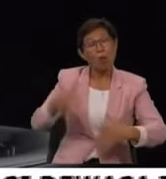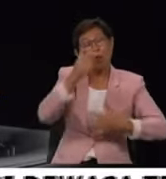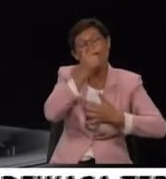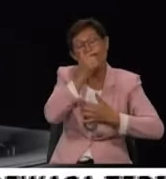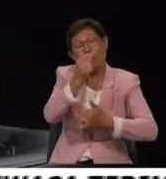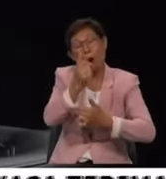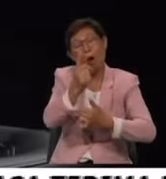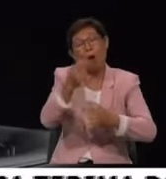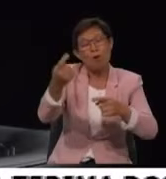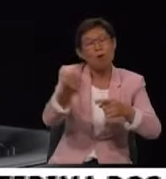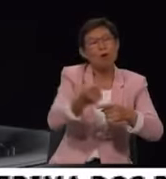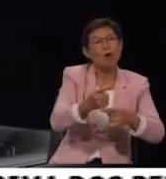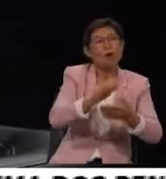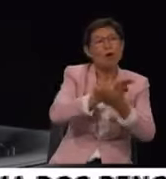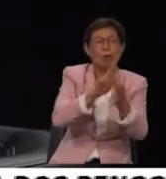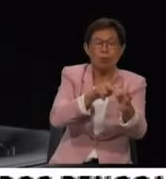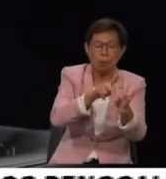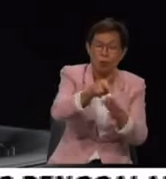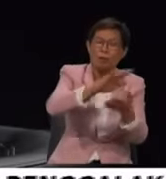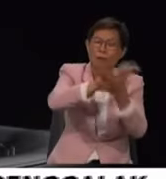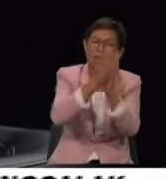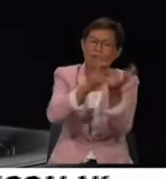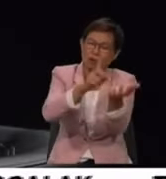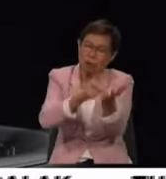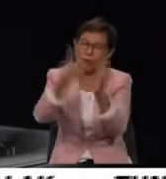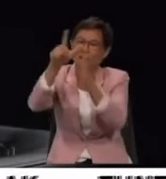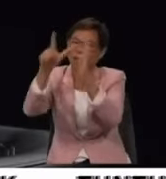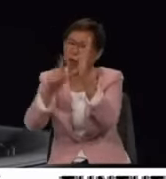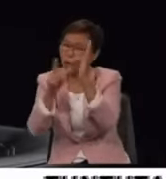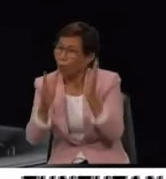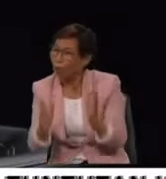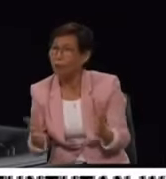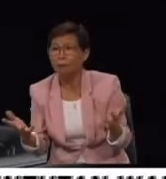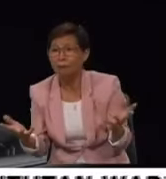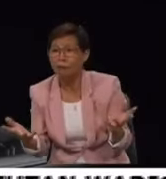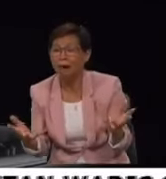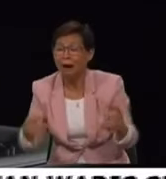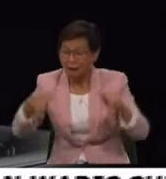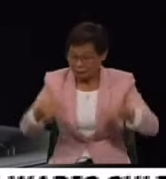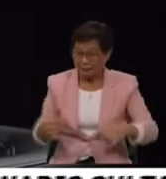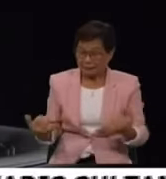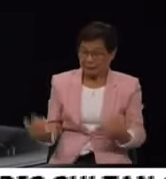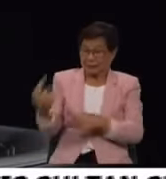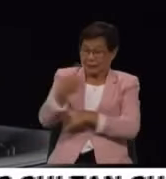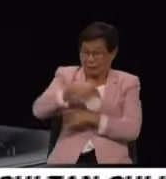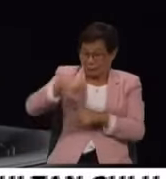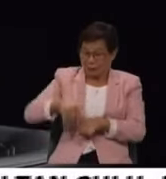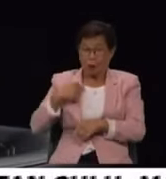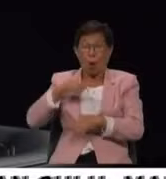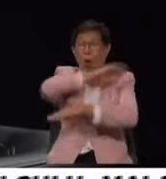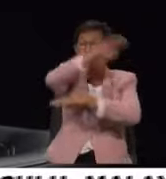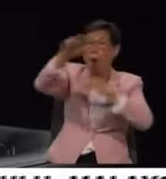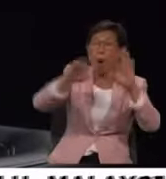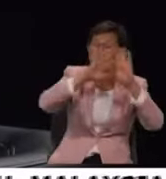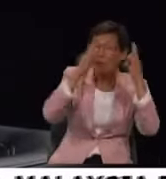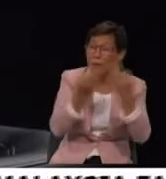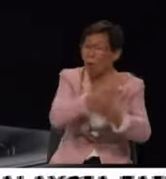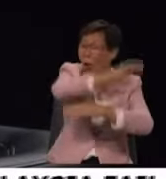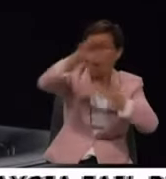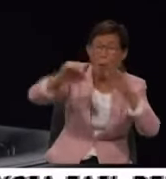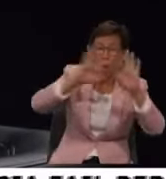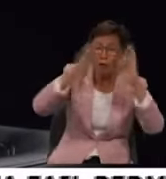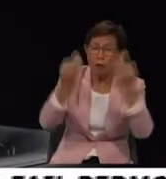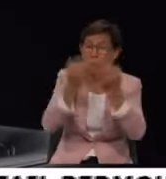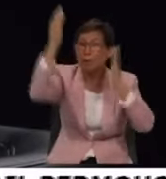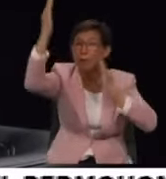minat untuk melahirkan modal profesional seperti doktor dan lawyer dalam keluarga mereka. Dan hari ini kita lihat hampir semua keluarga setiap keluarga di